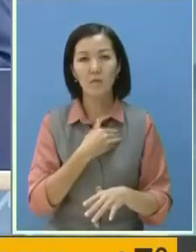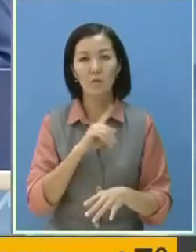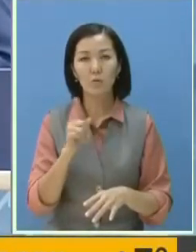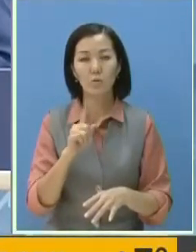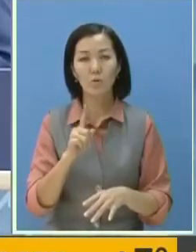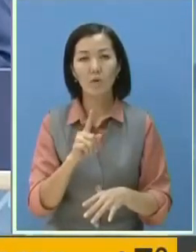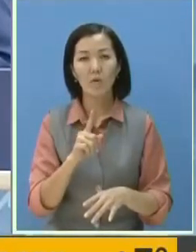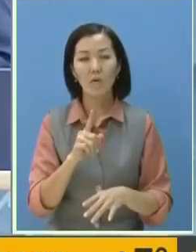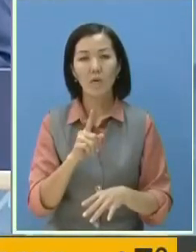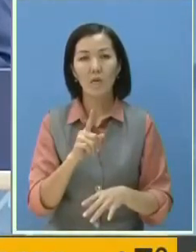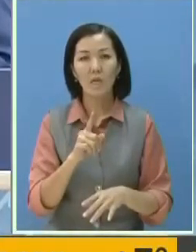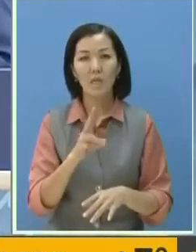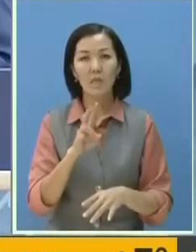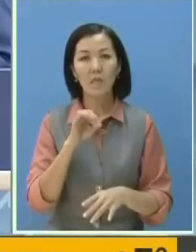одной